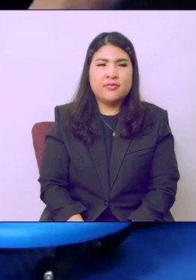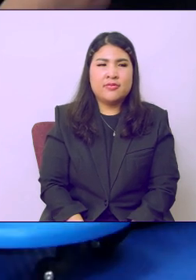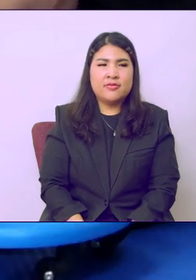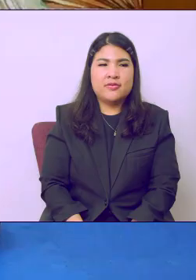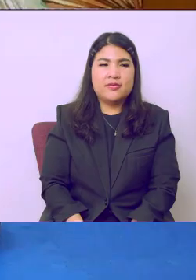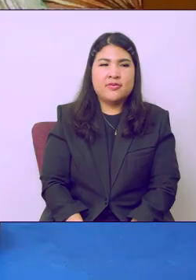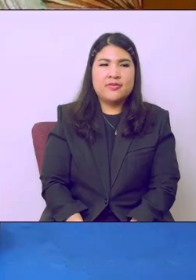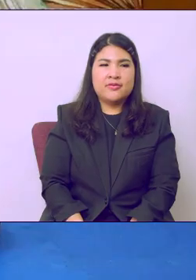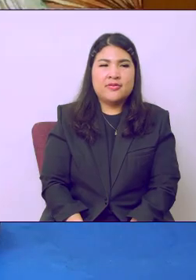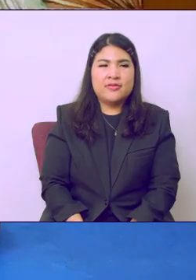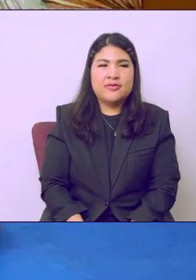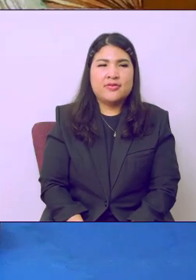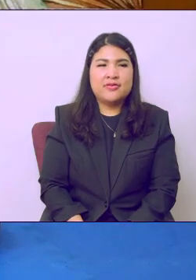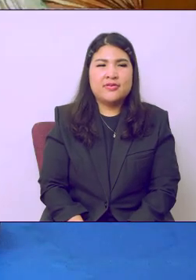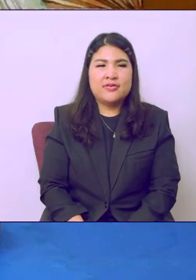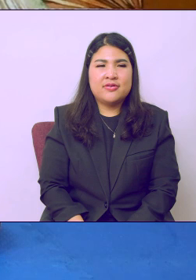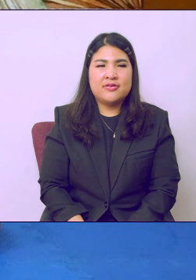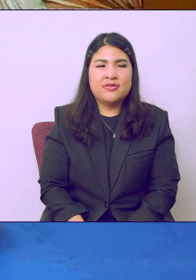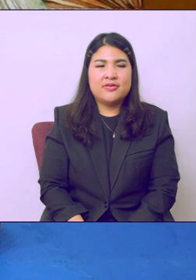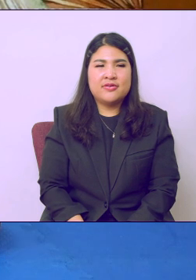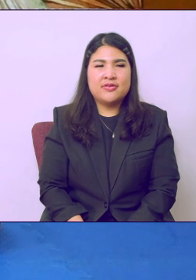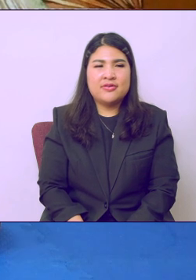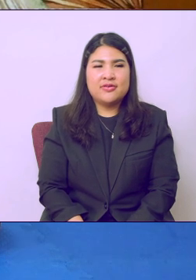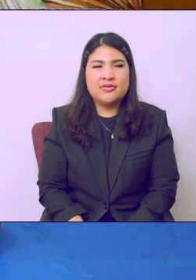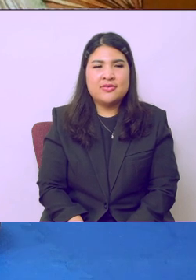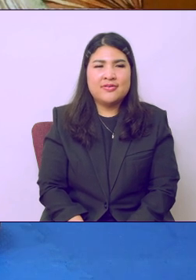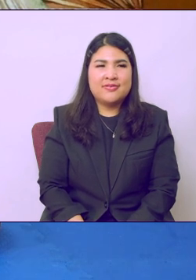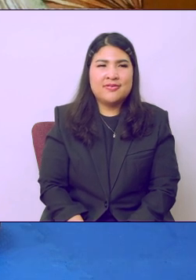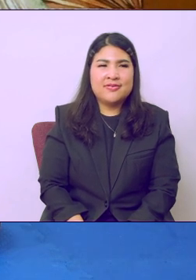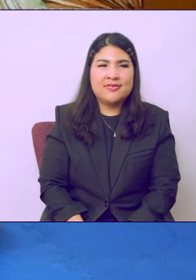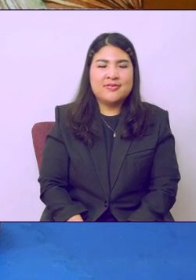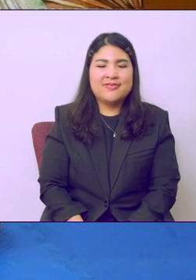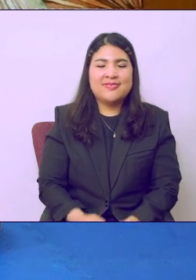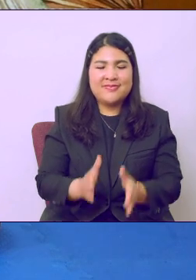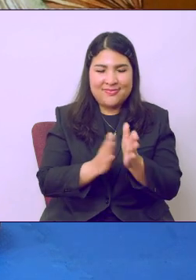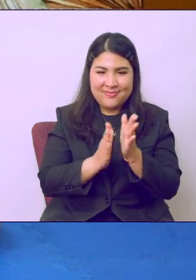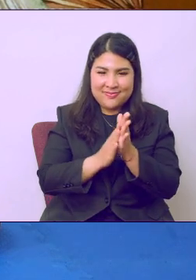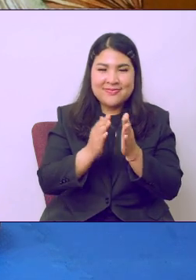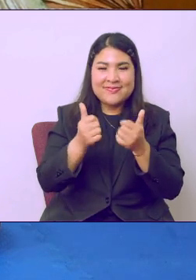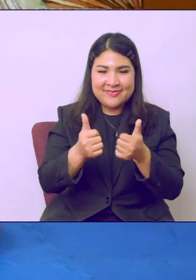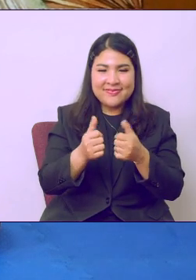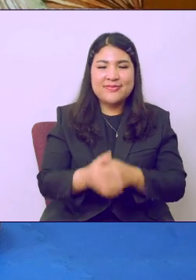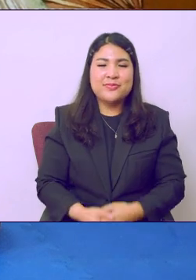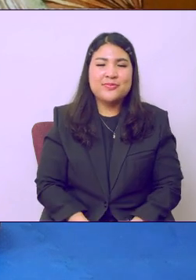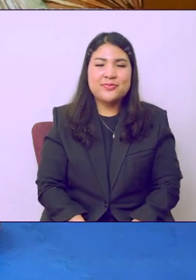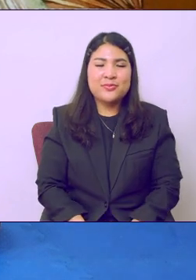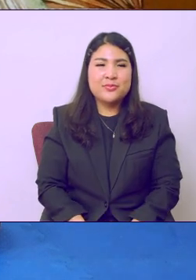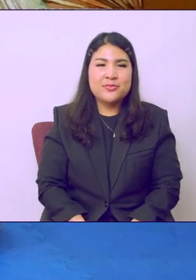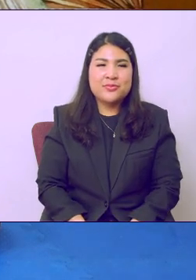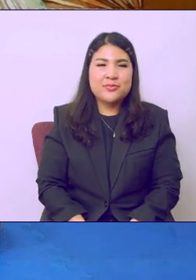หมอนสอดเลยครับหมอนสอดเลยอ่าโอเคเก่งมากเก่งมากต้องขออีกใบ